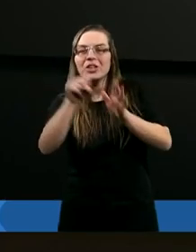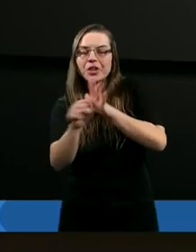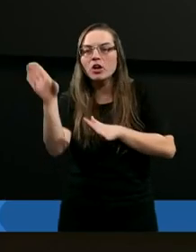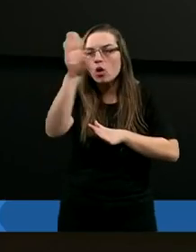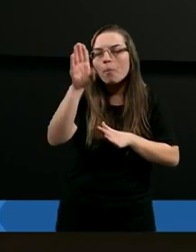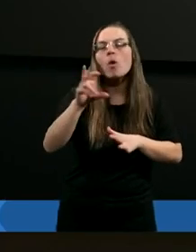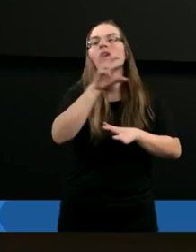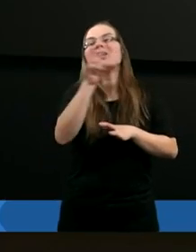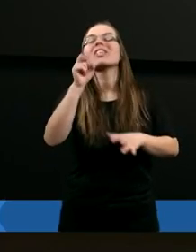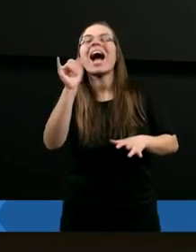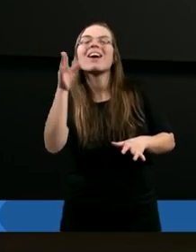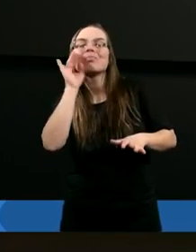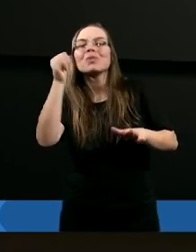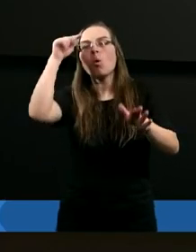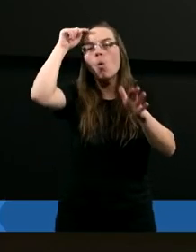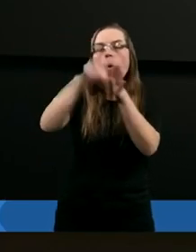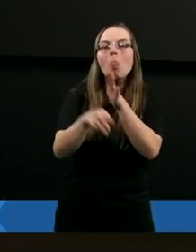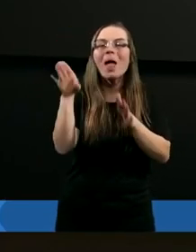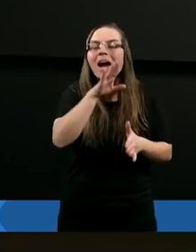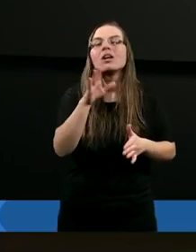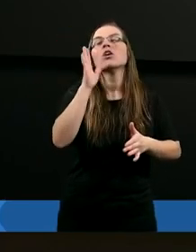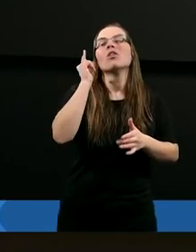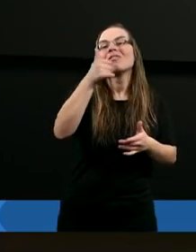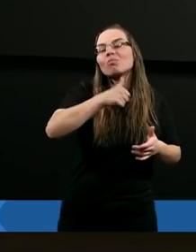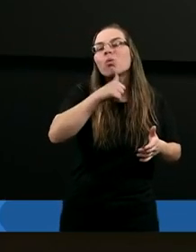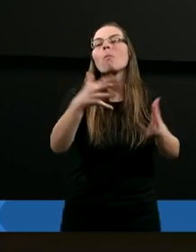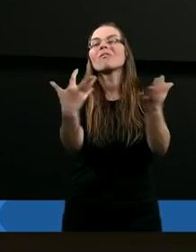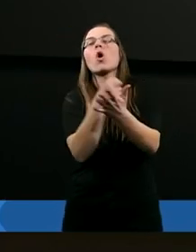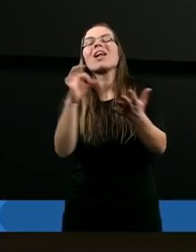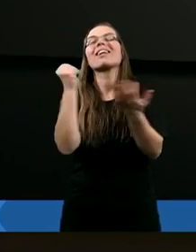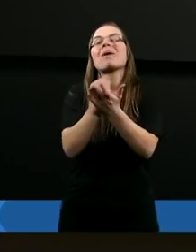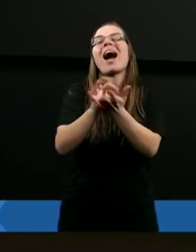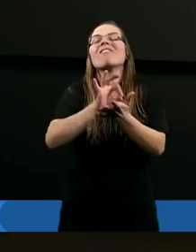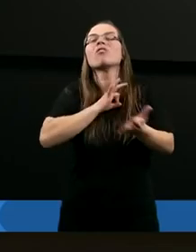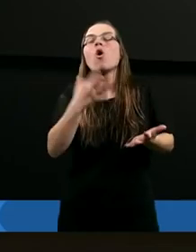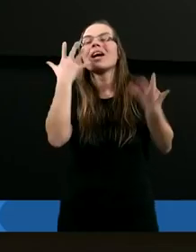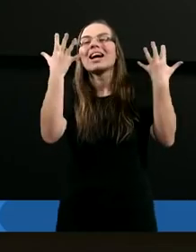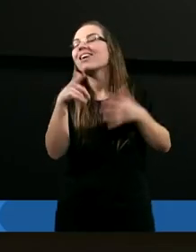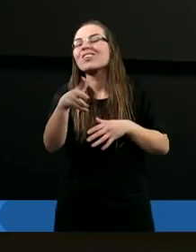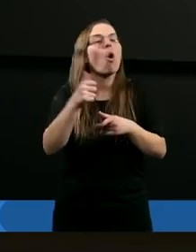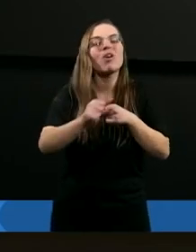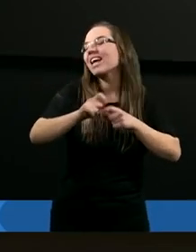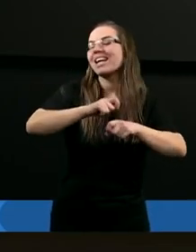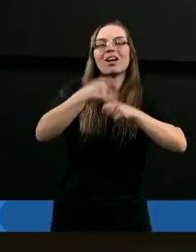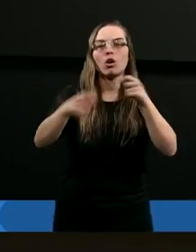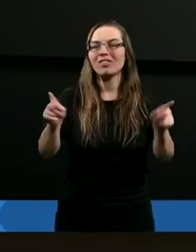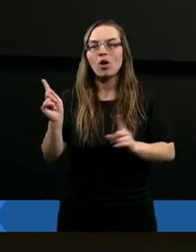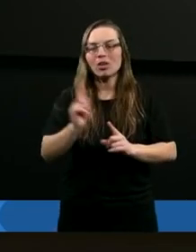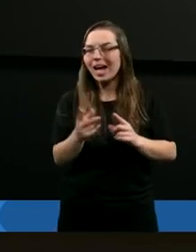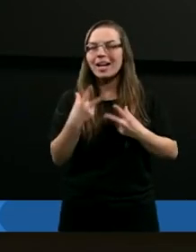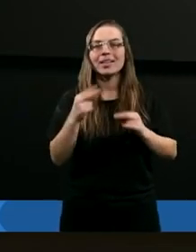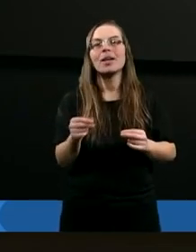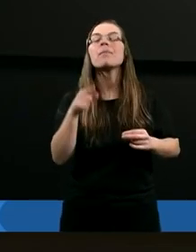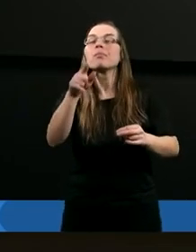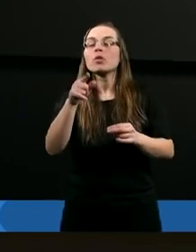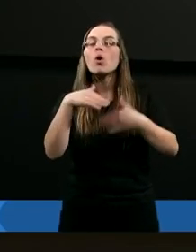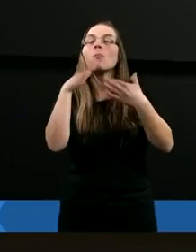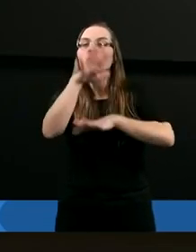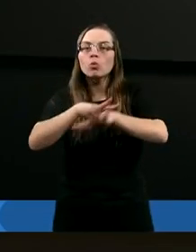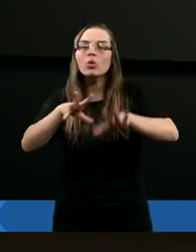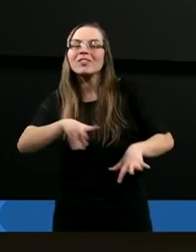Pana Boga, czy tak jak Judasz pójdzie i po prostu weźmie sprawy w swoje ręce. To nie jest rozwiązanie. Duch Święty